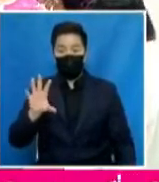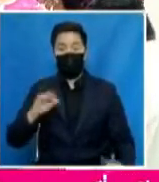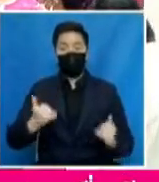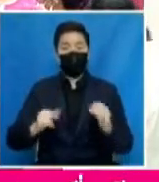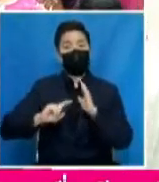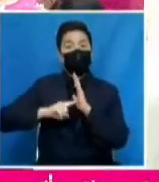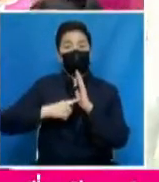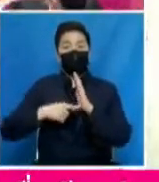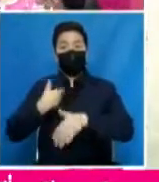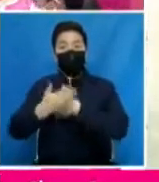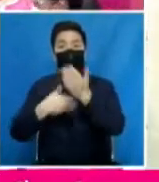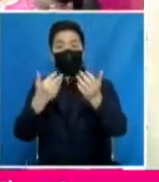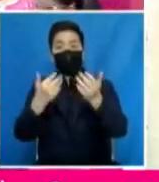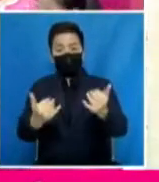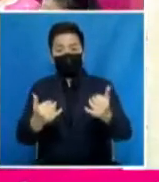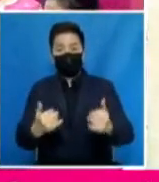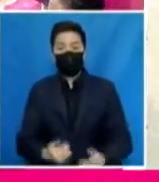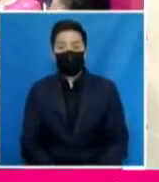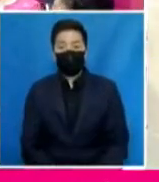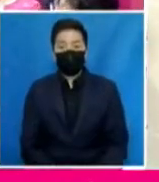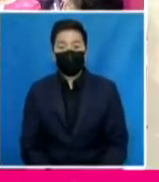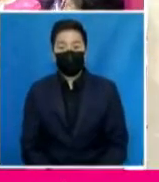ณบัดนี้ค่ะ